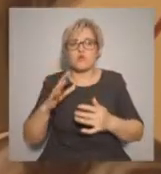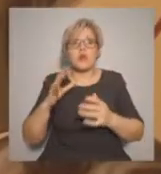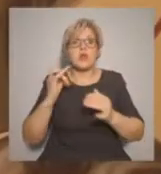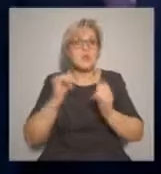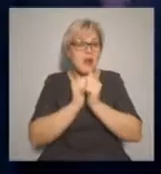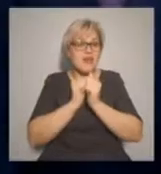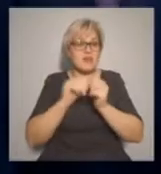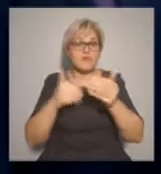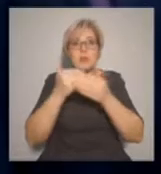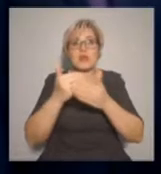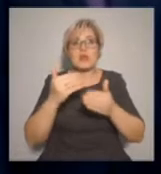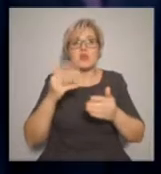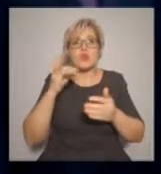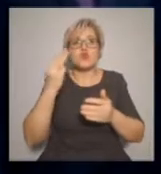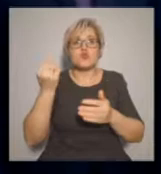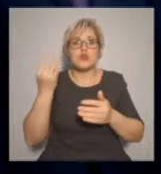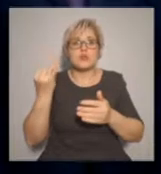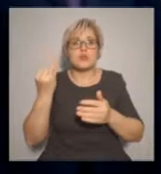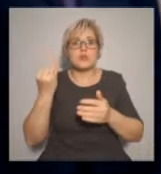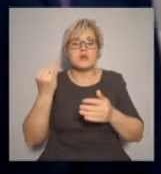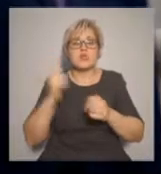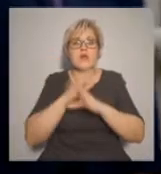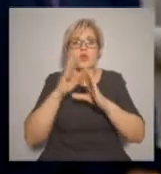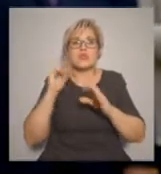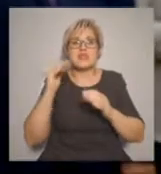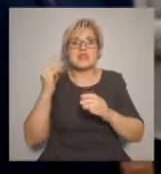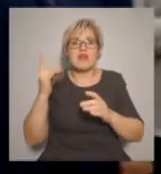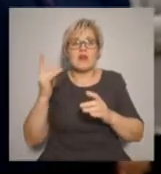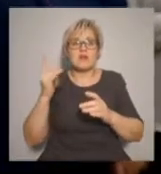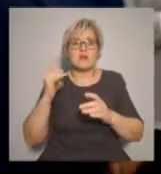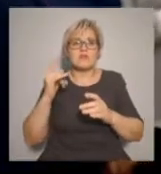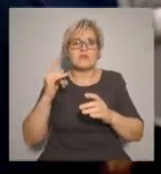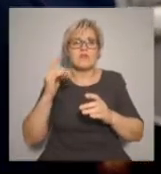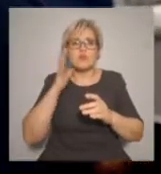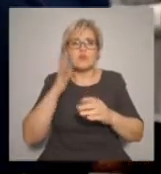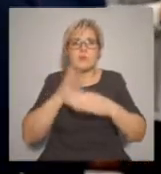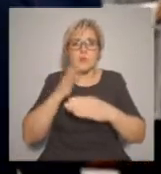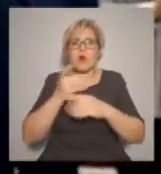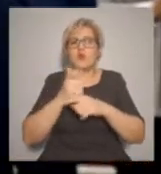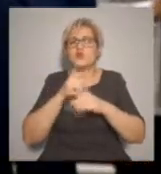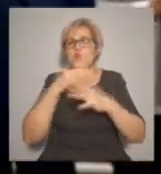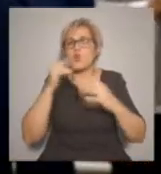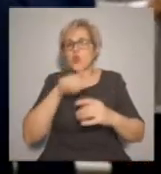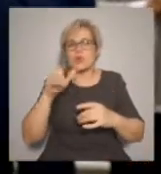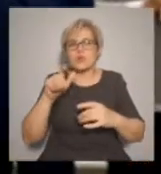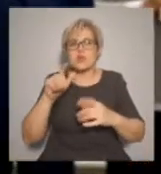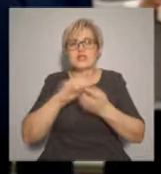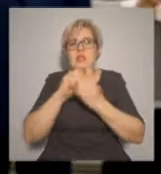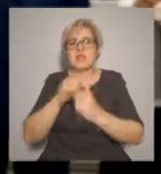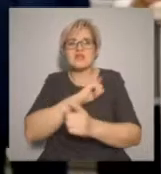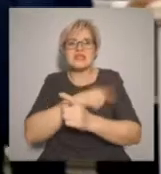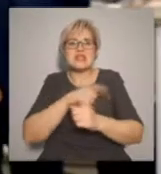паломников. И молитва перед мощами святой Татьяны, несомненно, будет помогать очень многим